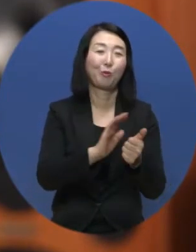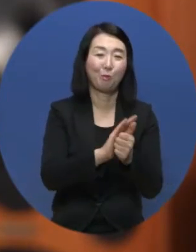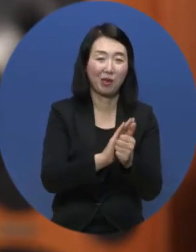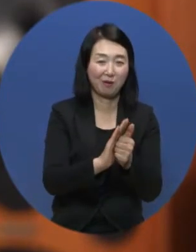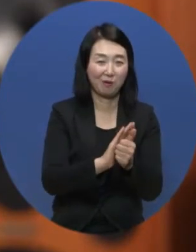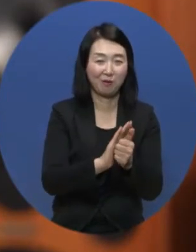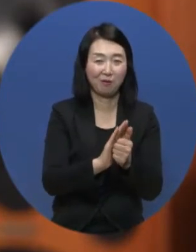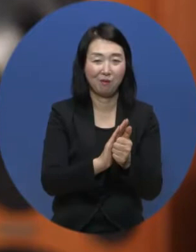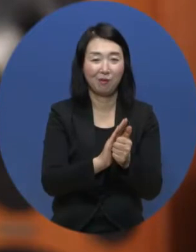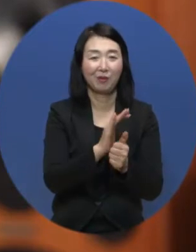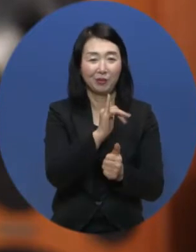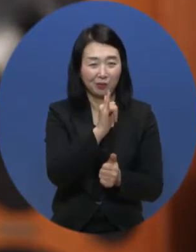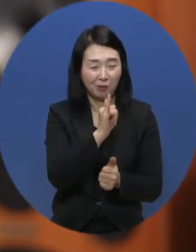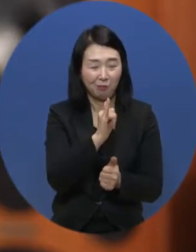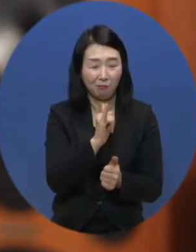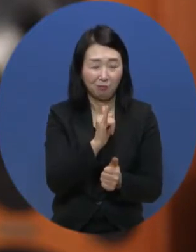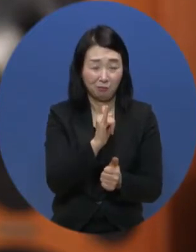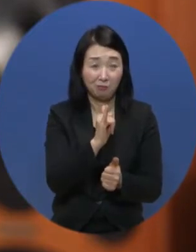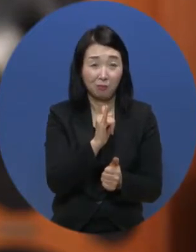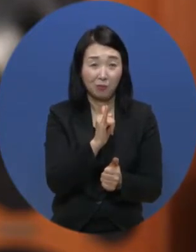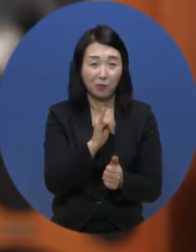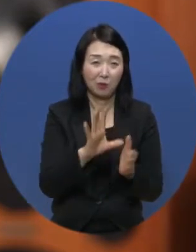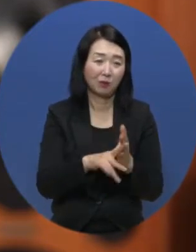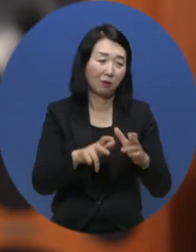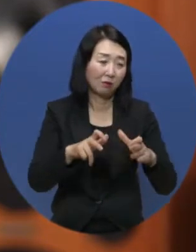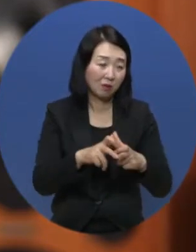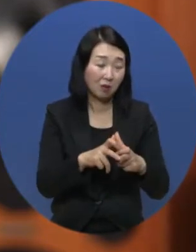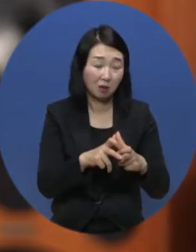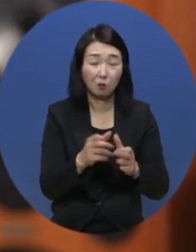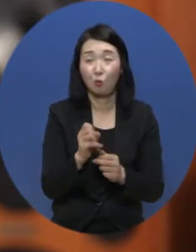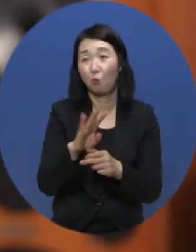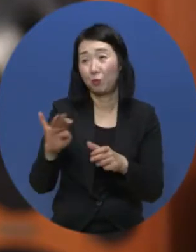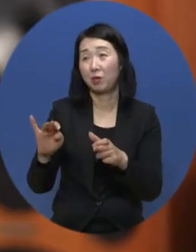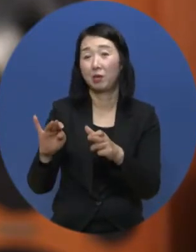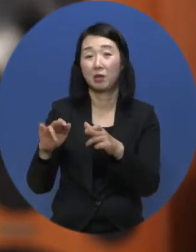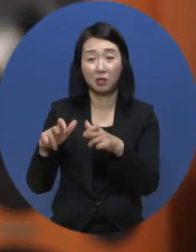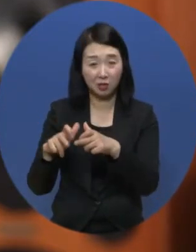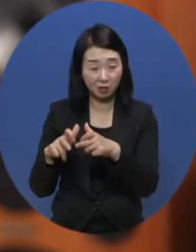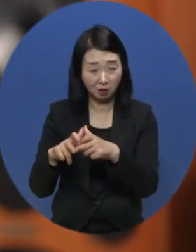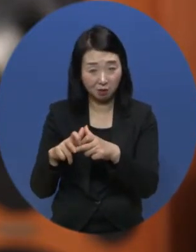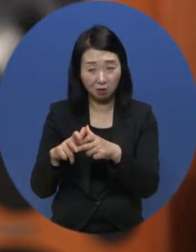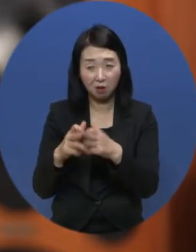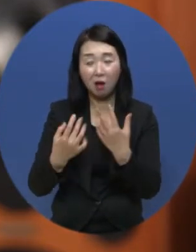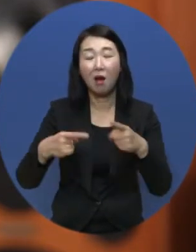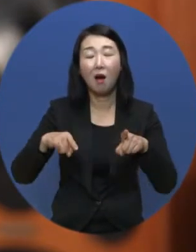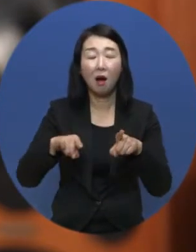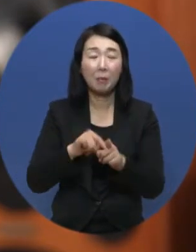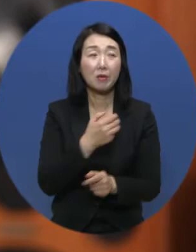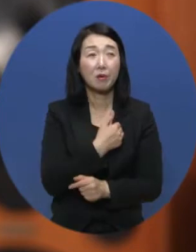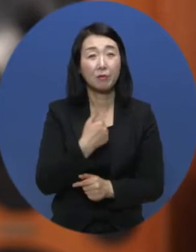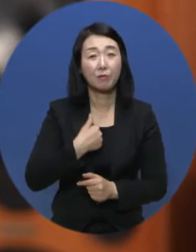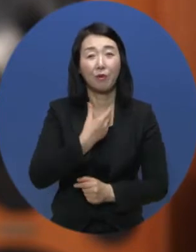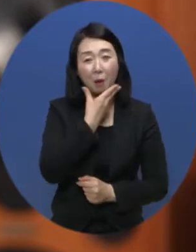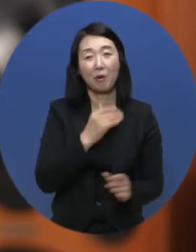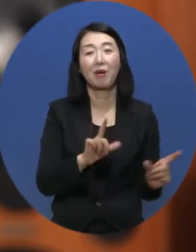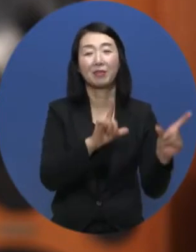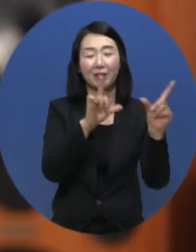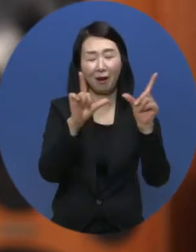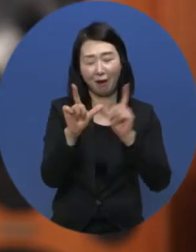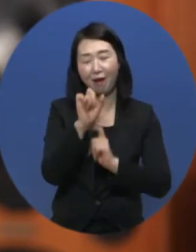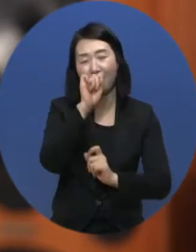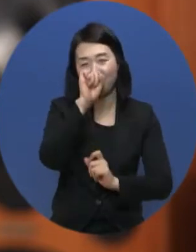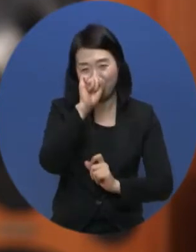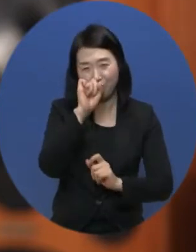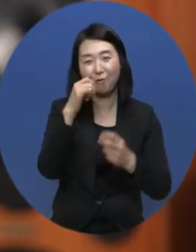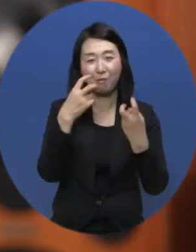게 장애인이 된 내가 비장애인과 더불어서 자신 있고 행복하게 살아가는 가장 이상적인